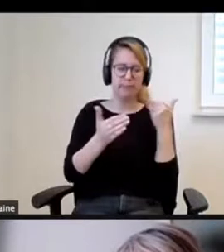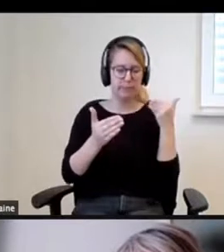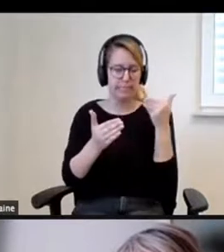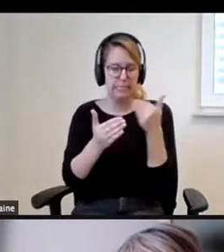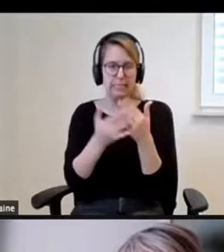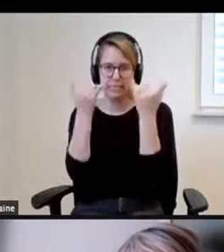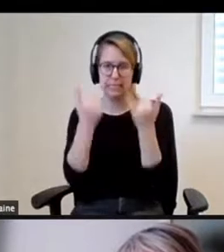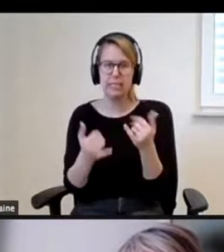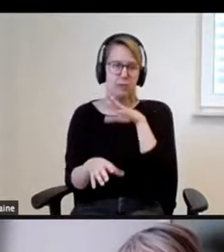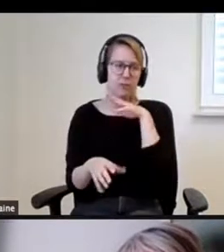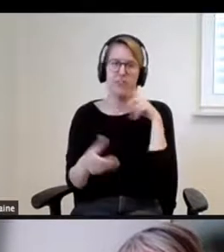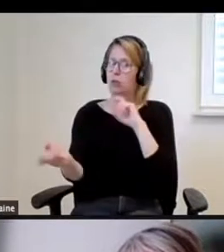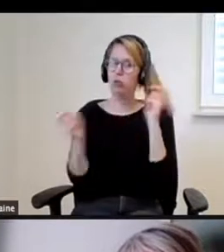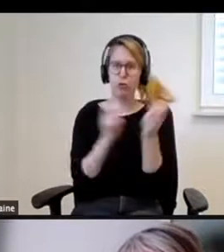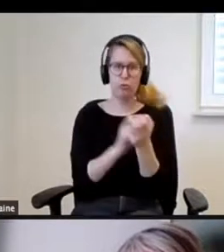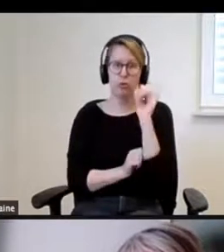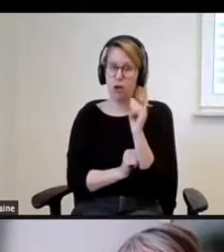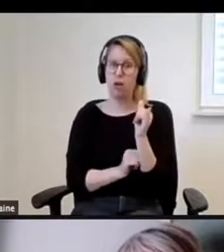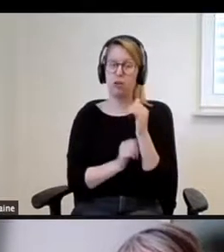aussi parfois de dire